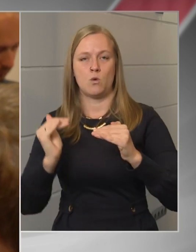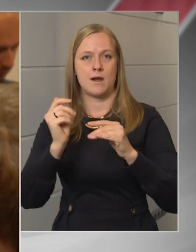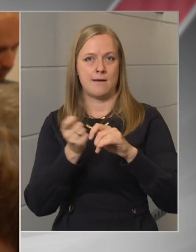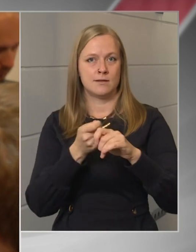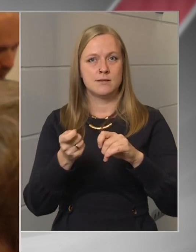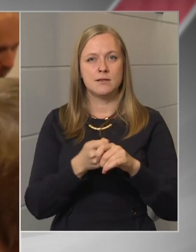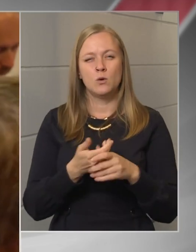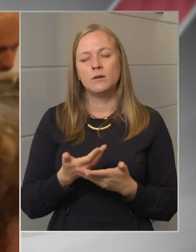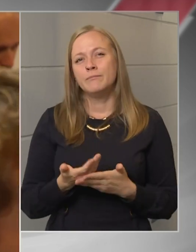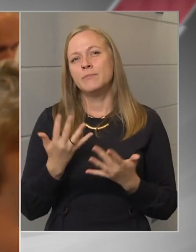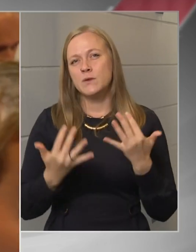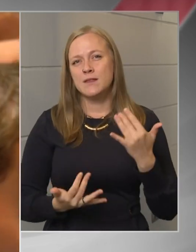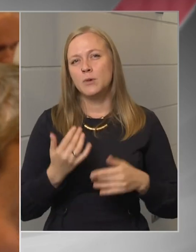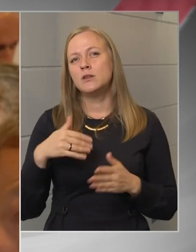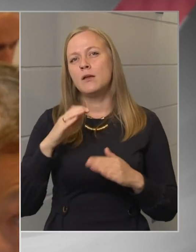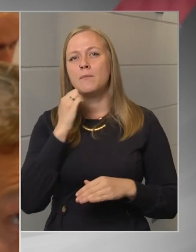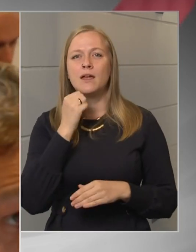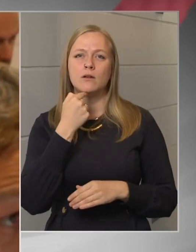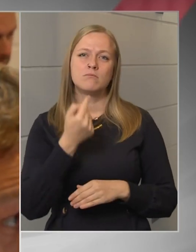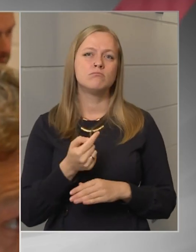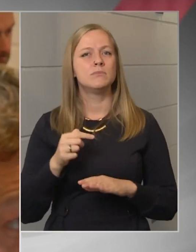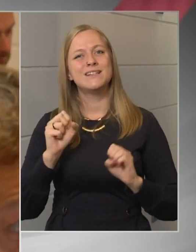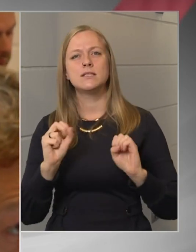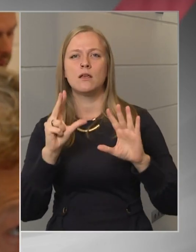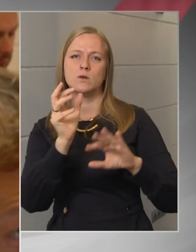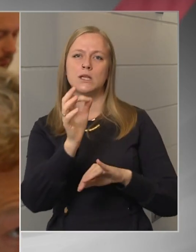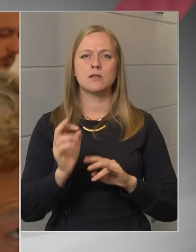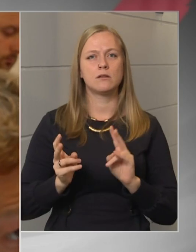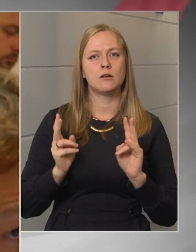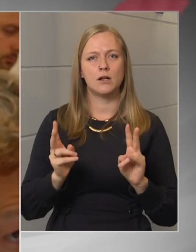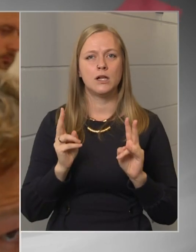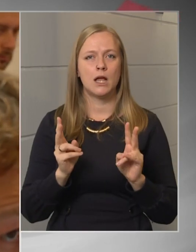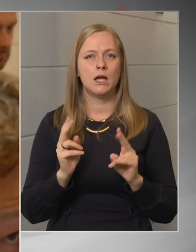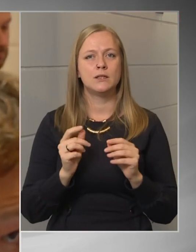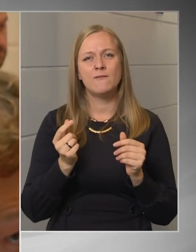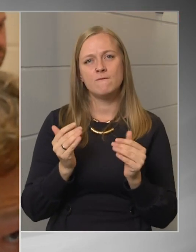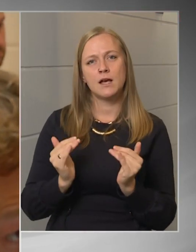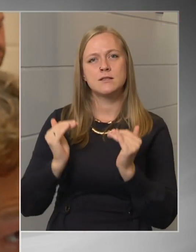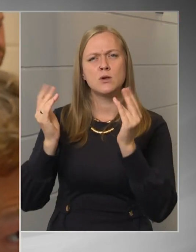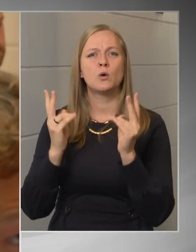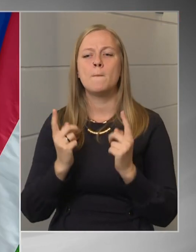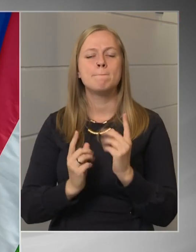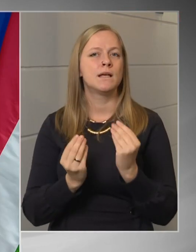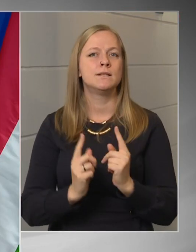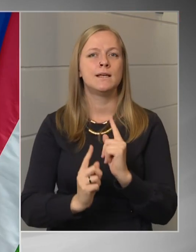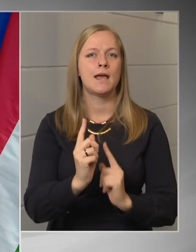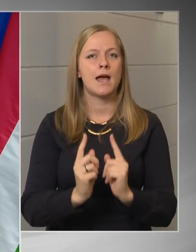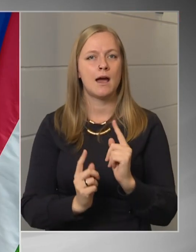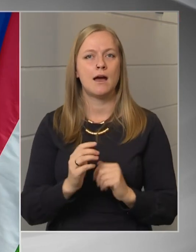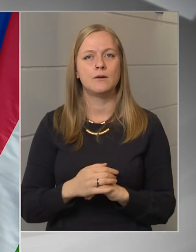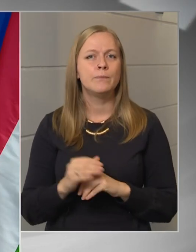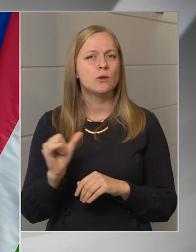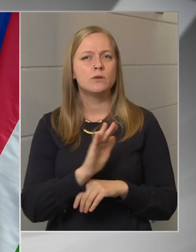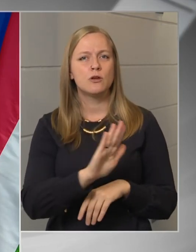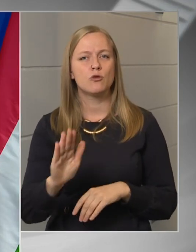Nagymártól legalábbis azt mondta, hogy 18%-os lehet az infláció, akkor mennyit jár a nyugdíjasoknak? Itt a